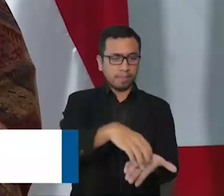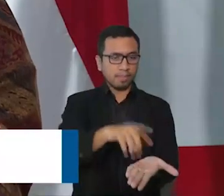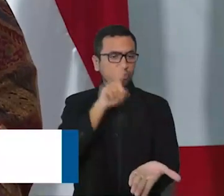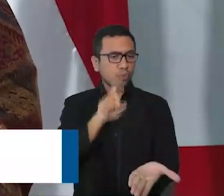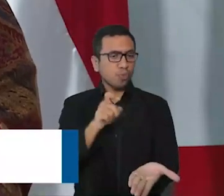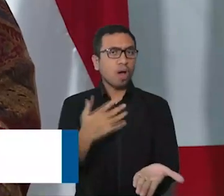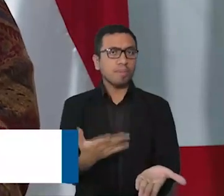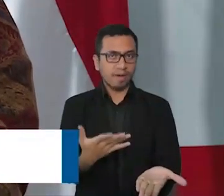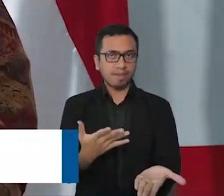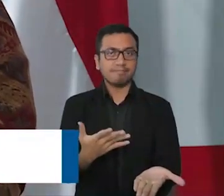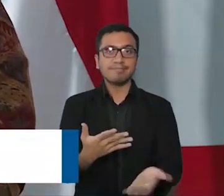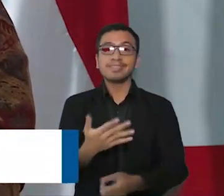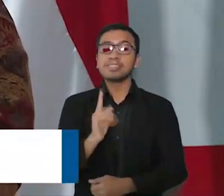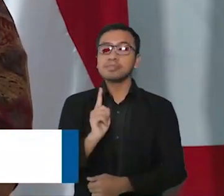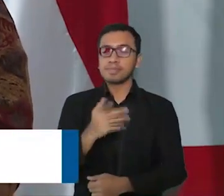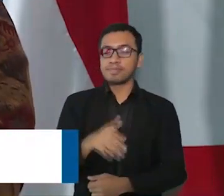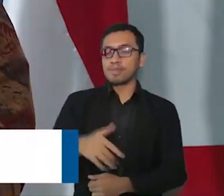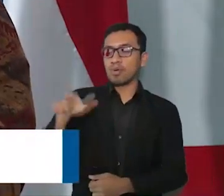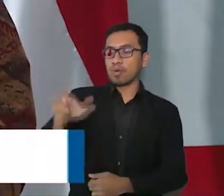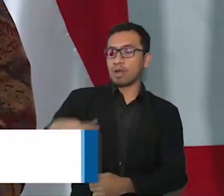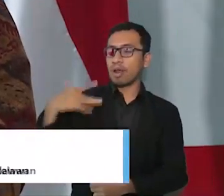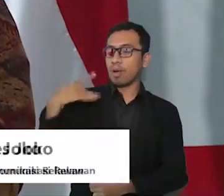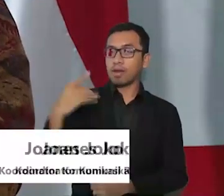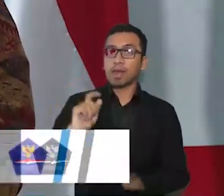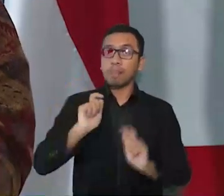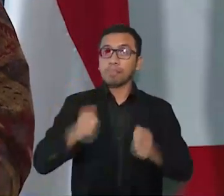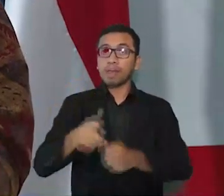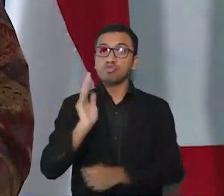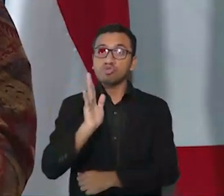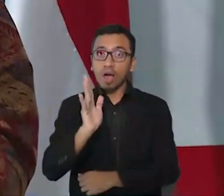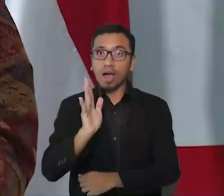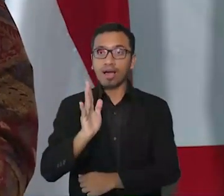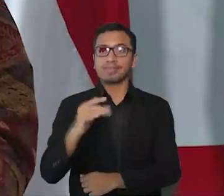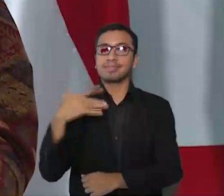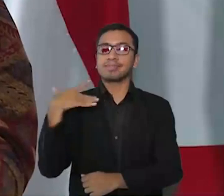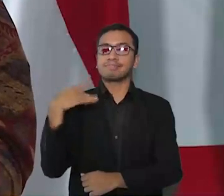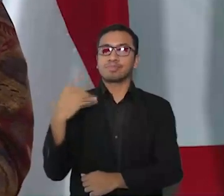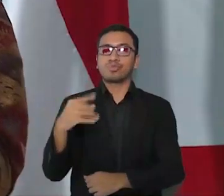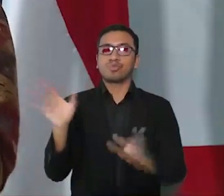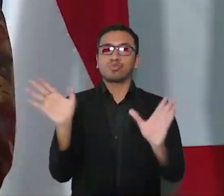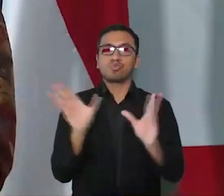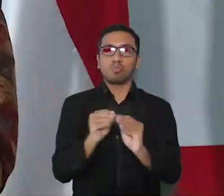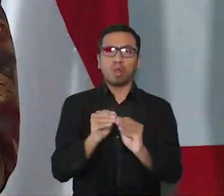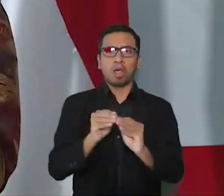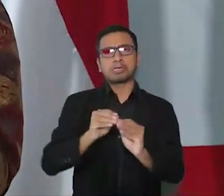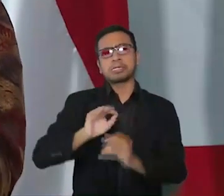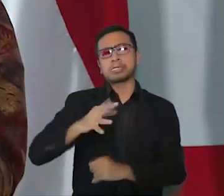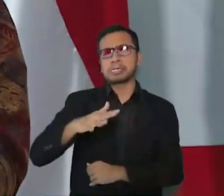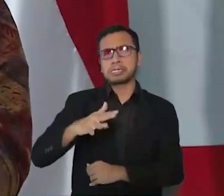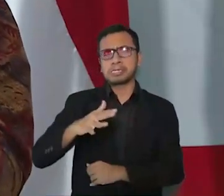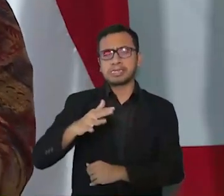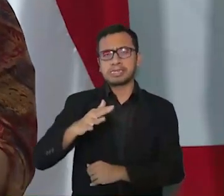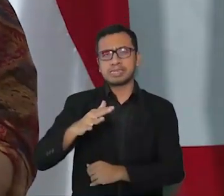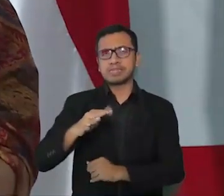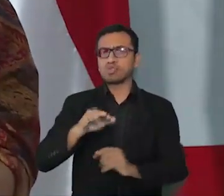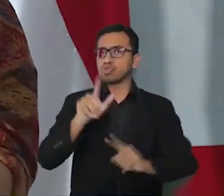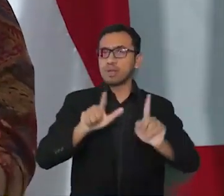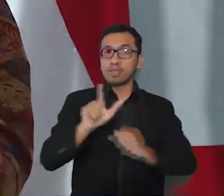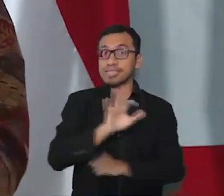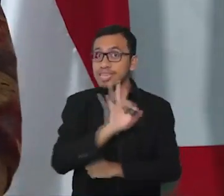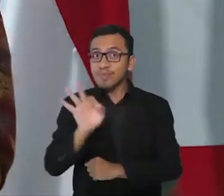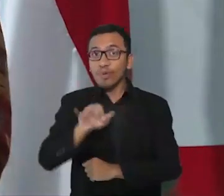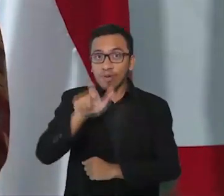niat baiknya bergabung dalam relawan ini, yang jumlahnya tadi sudah disampaikan, dari link itu ada